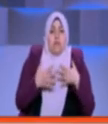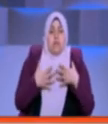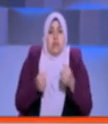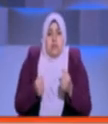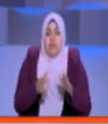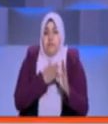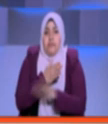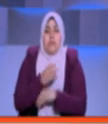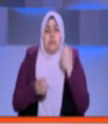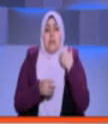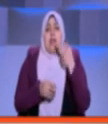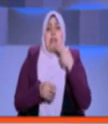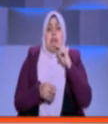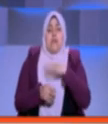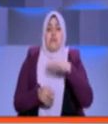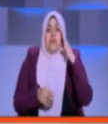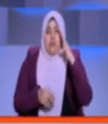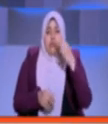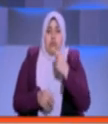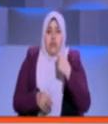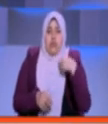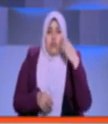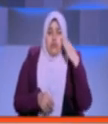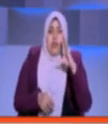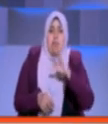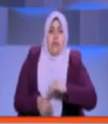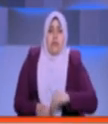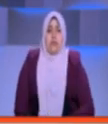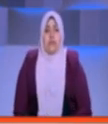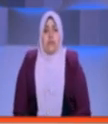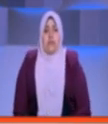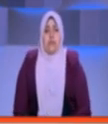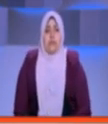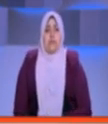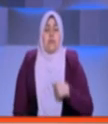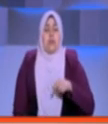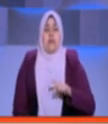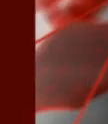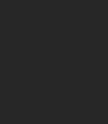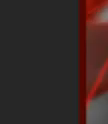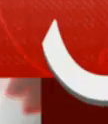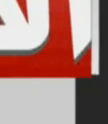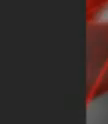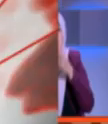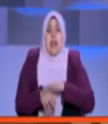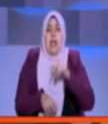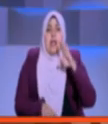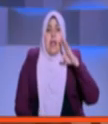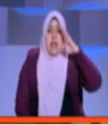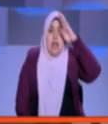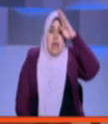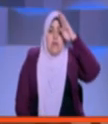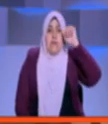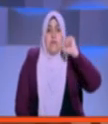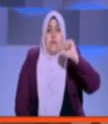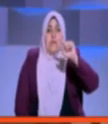شيماء أشكرك شكرا جزيلا عبر خدمة سكايب مراسلتنا من مدريد. أما نحن فسنتحول مع حضراتكم إلى العاصمة العراقية بغداد لنتابع سويا